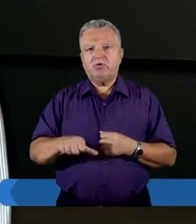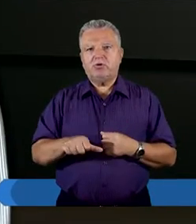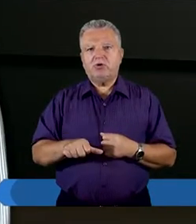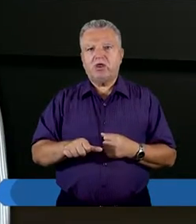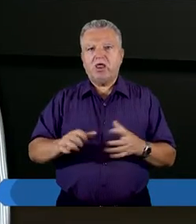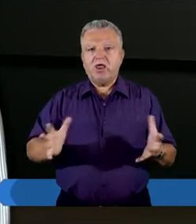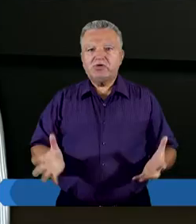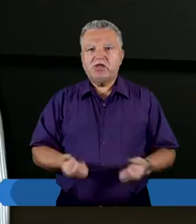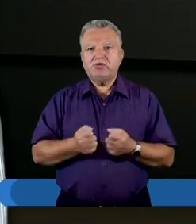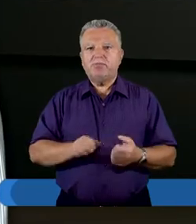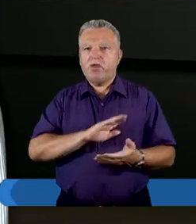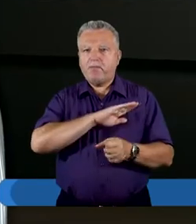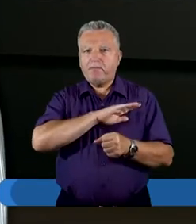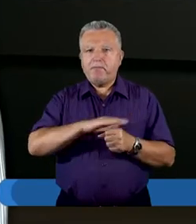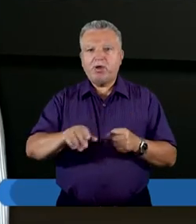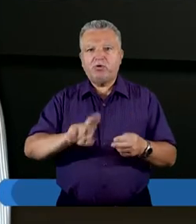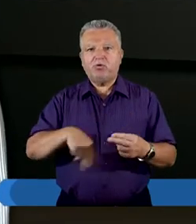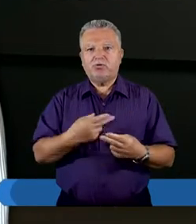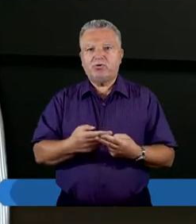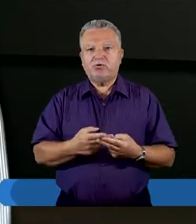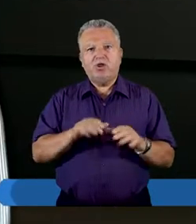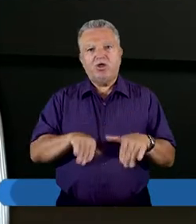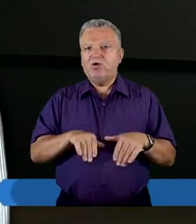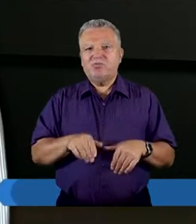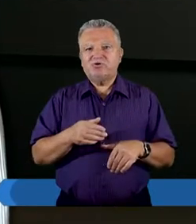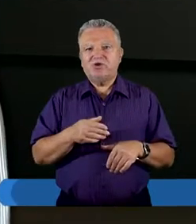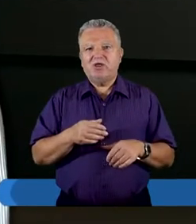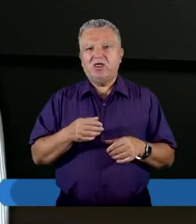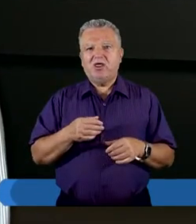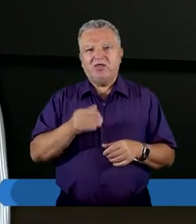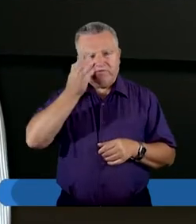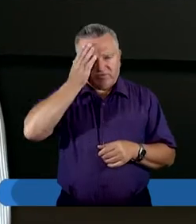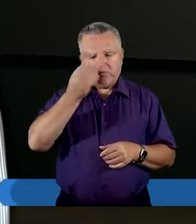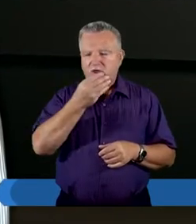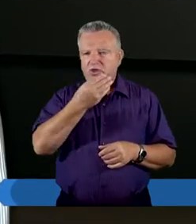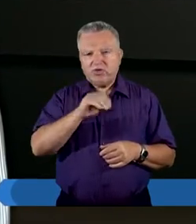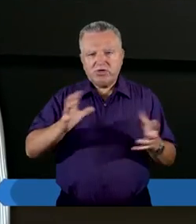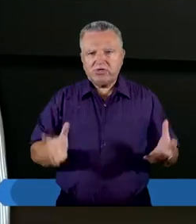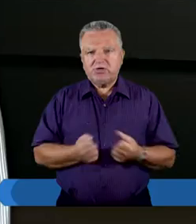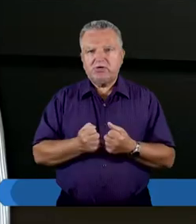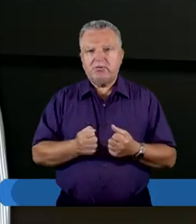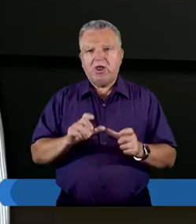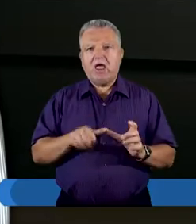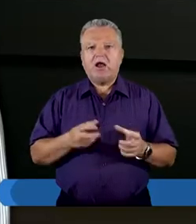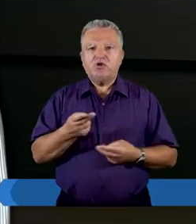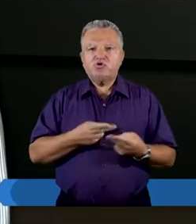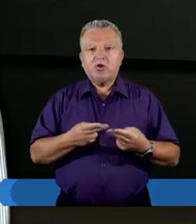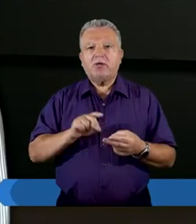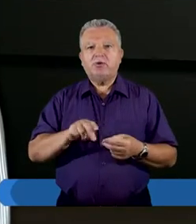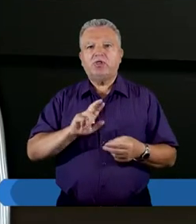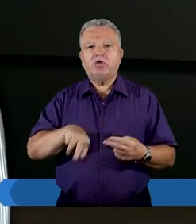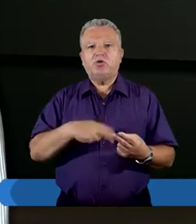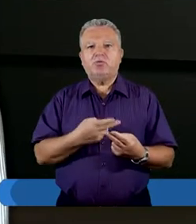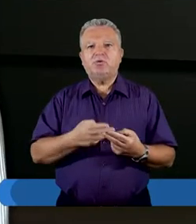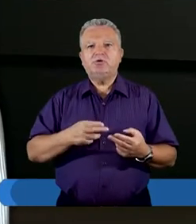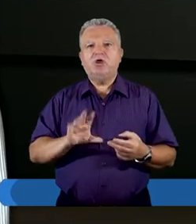pełną odpowiedź, a może nawet wiem, chyba nie znajdziemy. Natomiast chciałbym, żebyśmy szukali takiej odpowiedzi, ponieważ